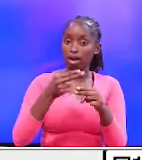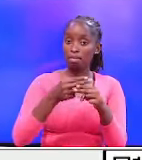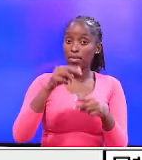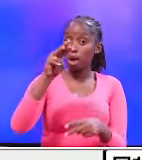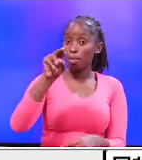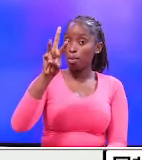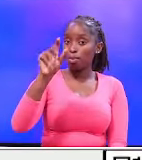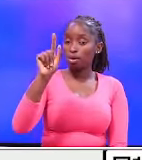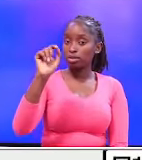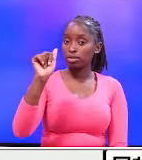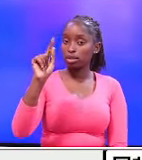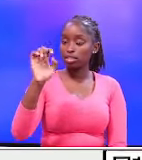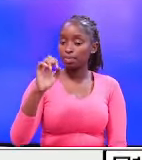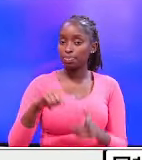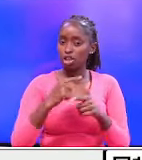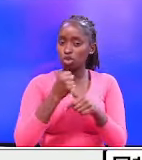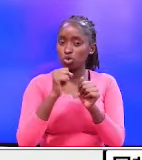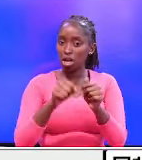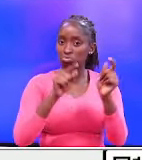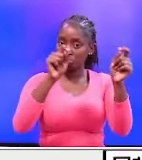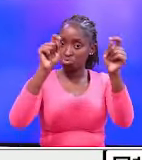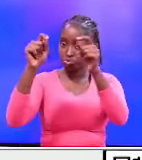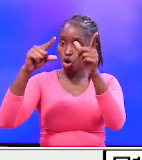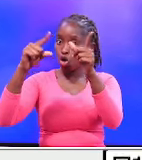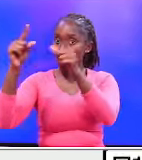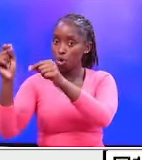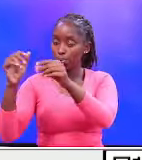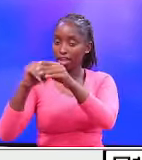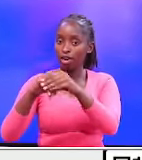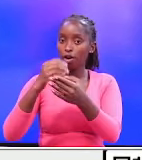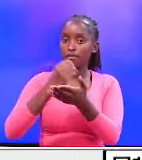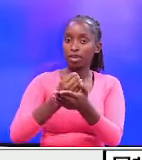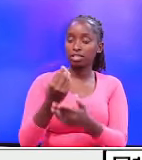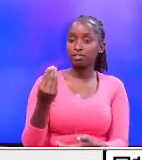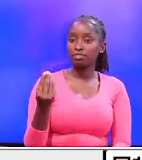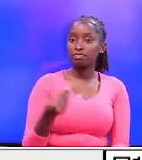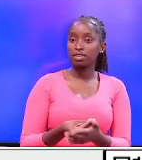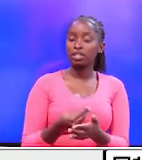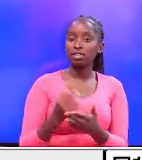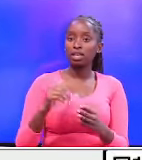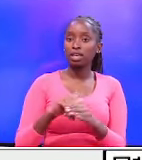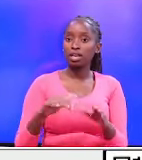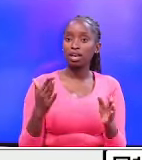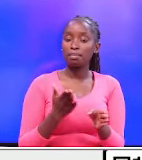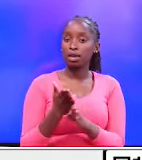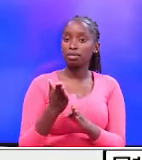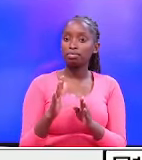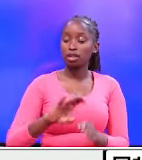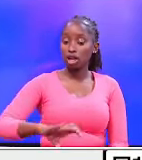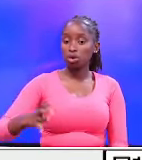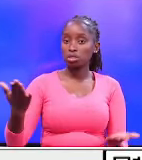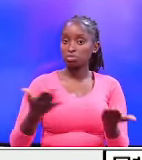maandamano mjini Mwatate kuelekea kwa ofisi ya fedha katika makao makuu ya kaunti hiyo ya